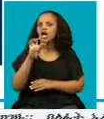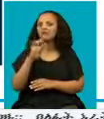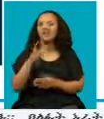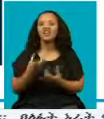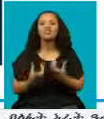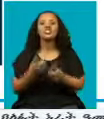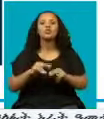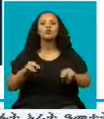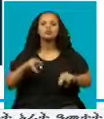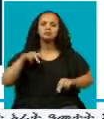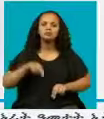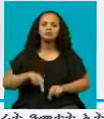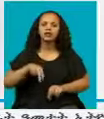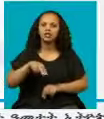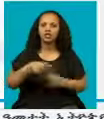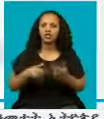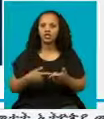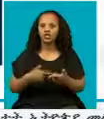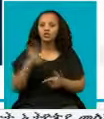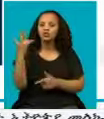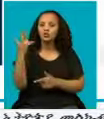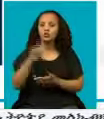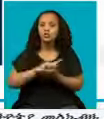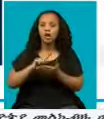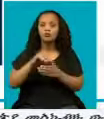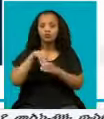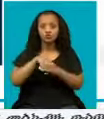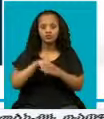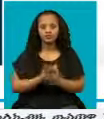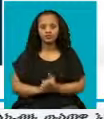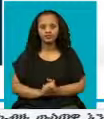ኪሎ ሜትር በእግሩ እየተጓዘ በሶስት ሳምንት ውስጥ